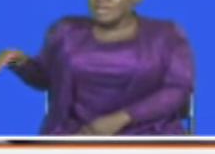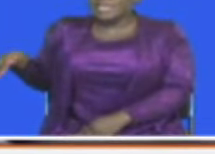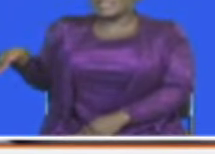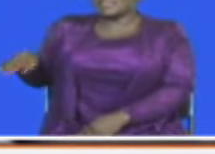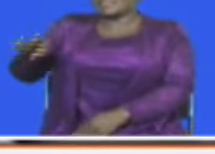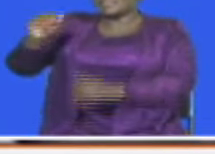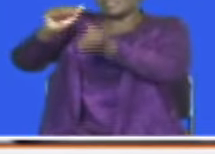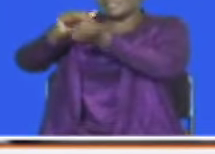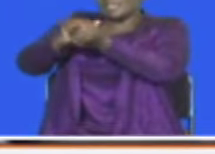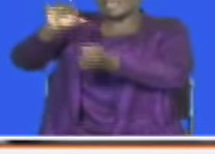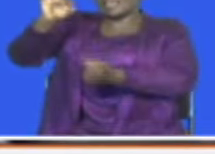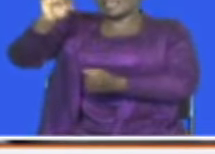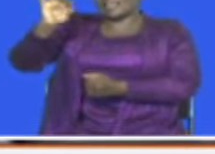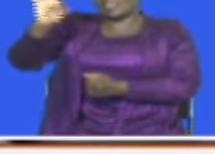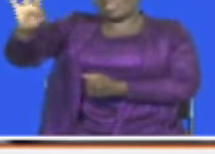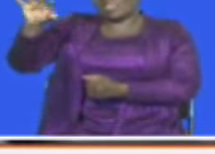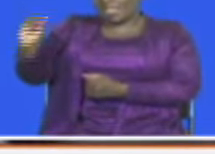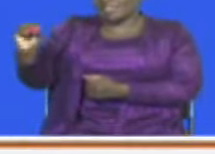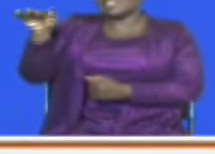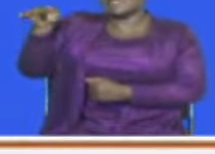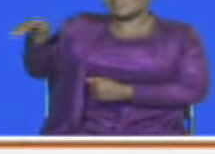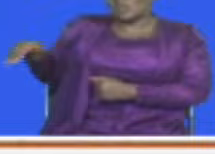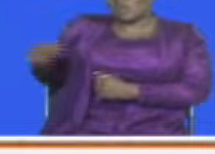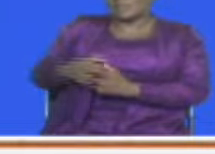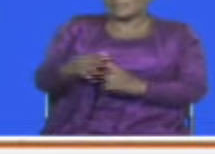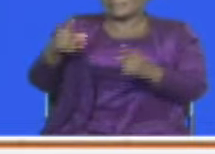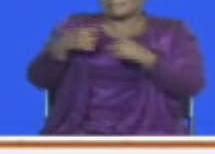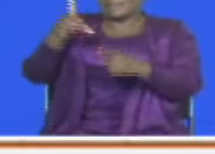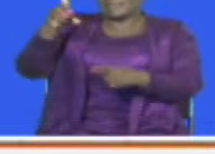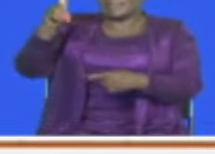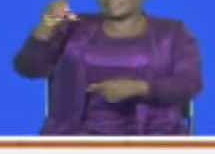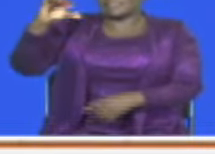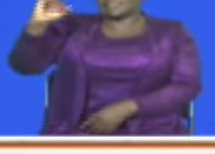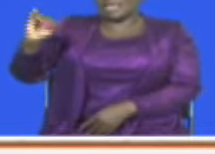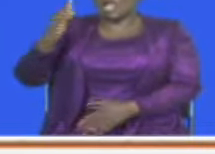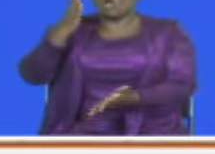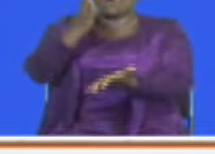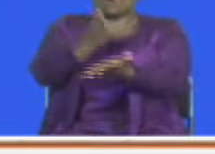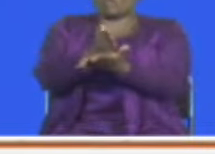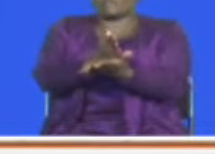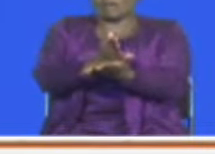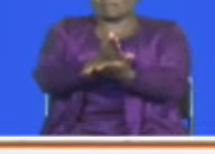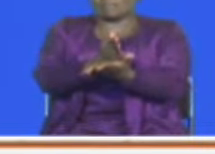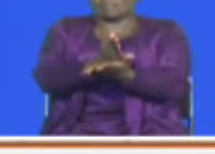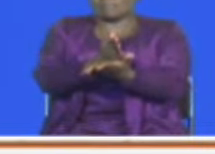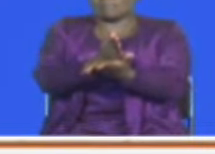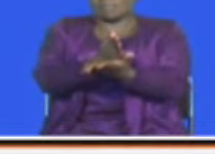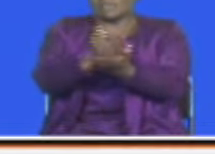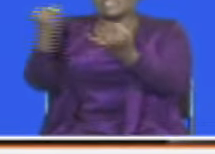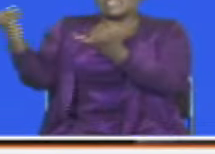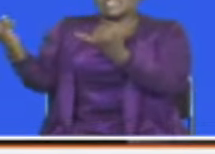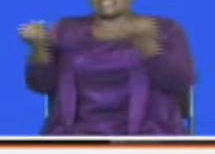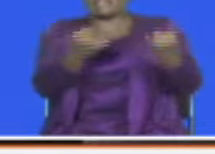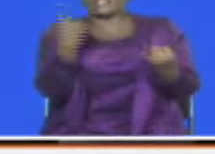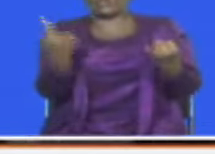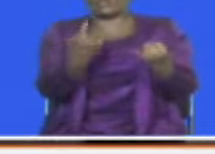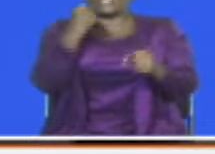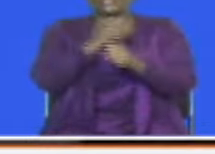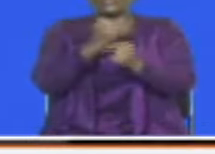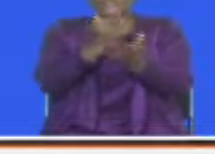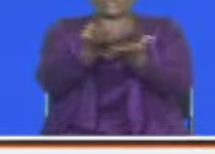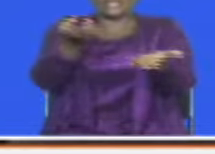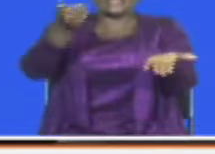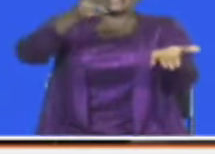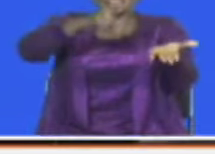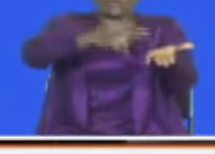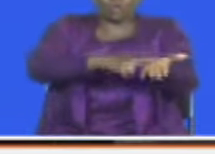saa 4:30 asubuhi. Hata hivyo, DCI walikuwa wamedhibitisha kuwa ulikuwa tu ni mwaliko kuhakikisha kuwa